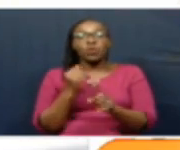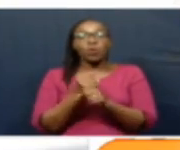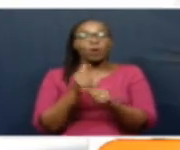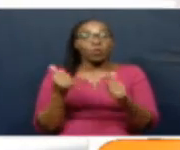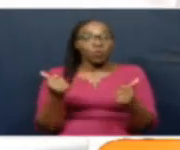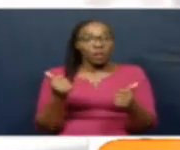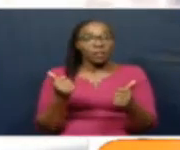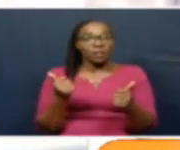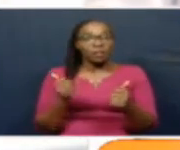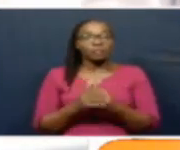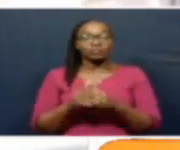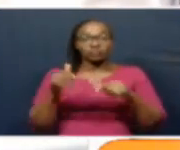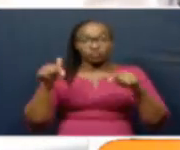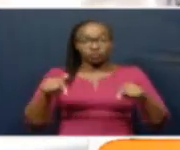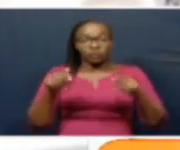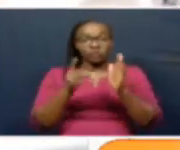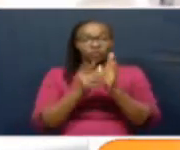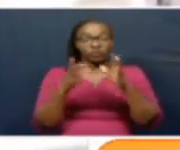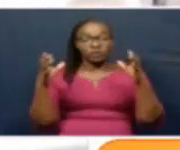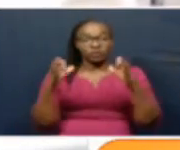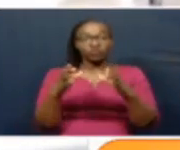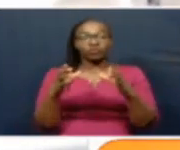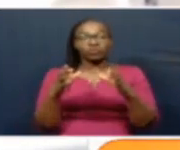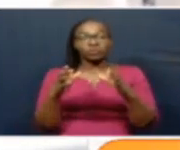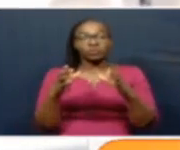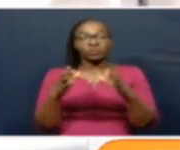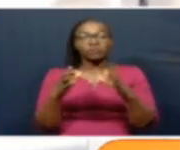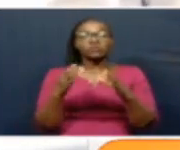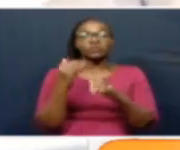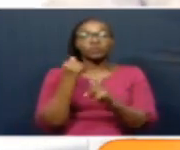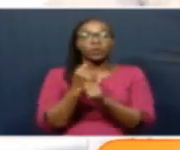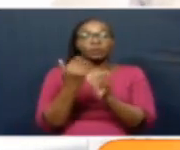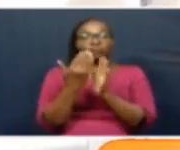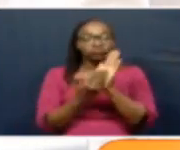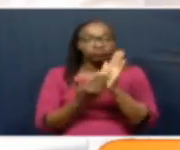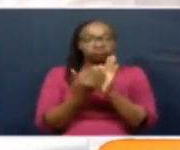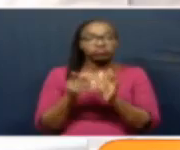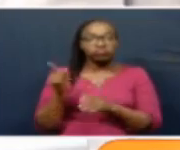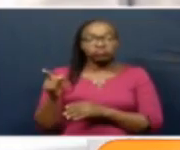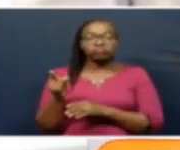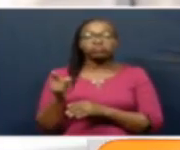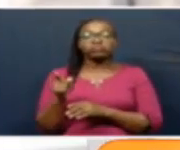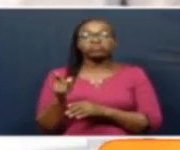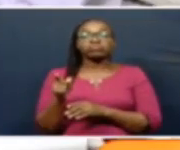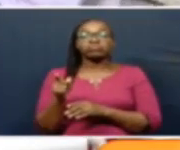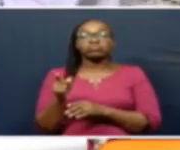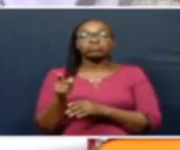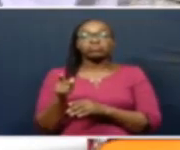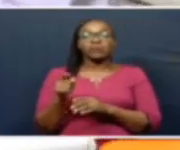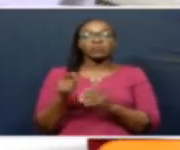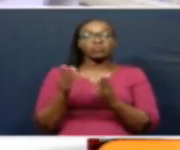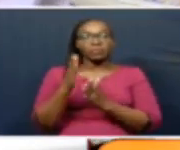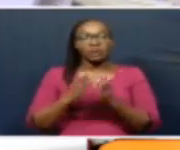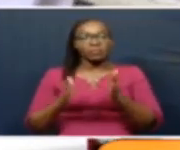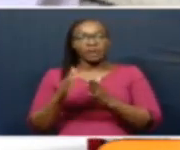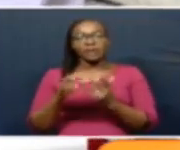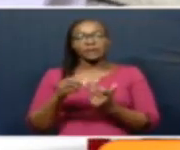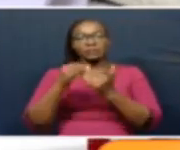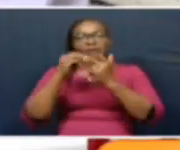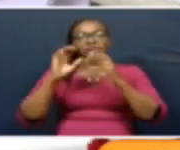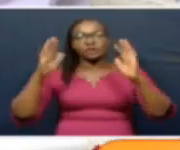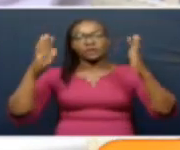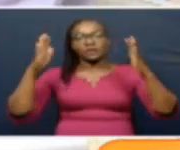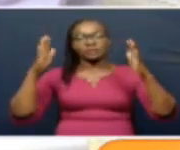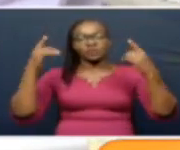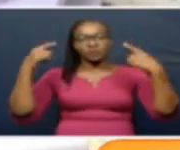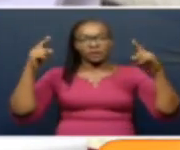So na hii leo madaktari waliomfanyia operesheni Bagat Ibrahim wakiandaa karamu ya kusherekea ufanisi huo,